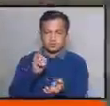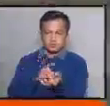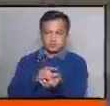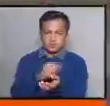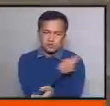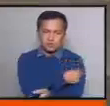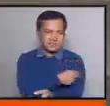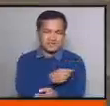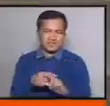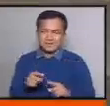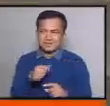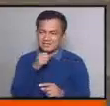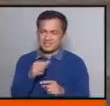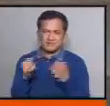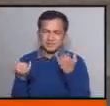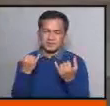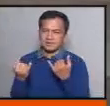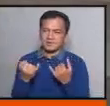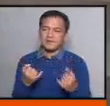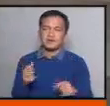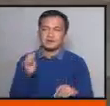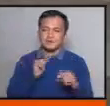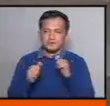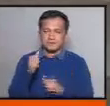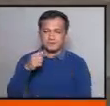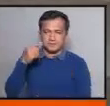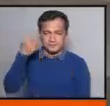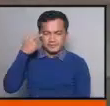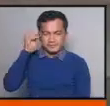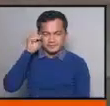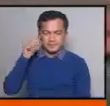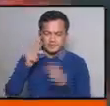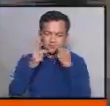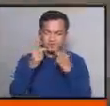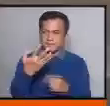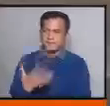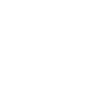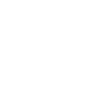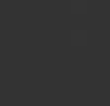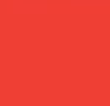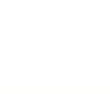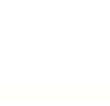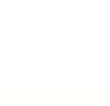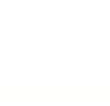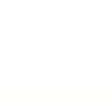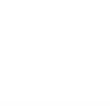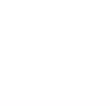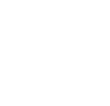pero hindi sila nagpa-unlock. Umaaksyon, Gary De Leon, News 5.